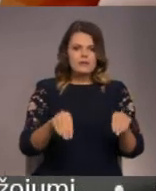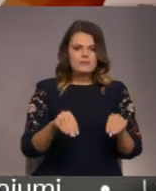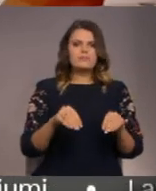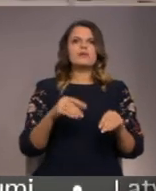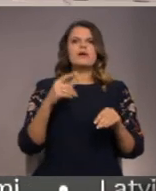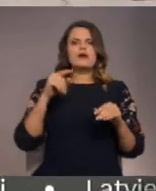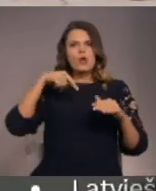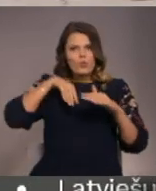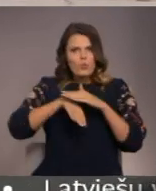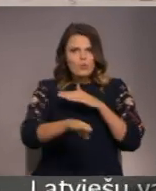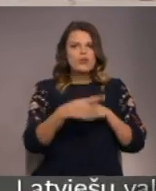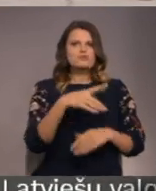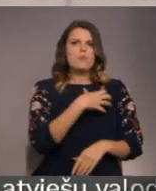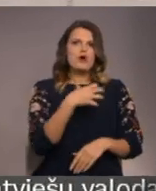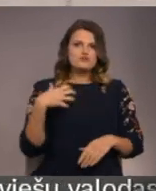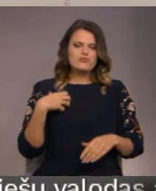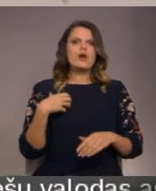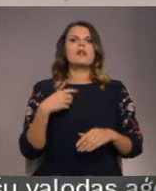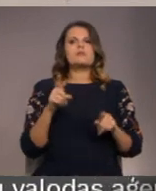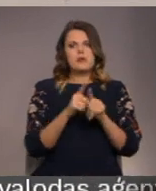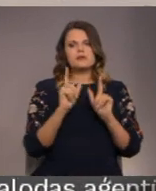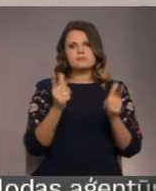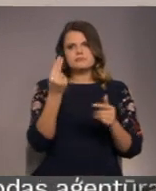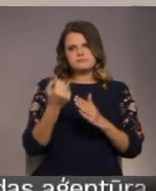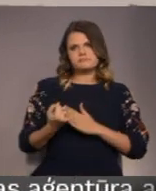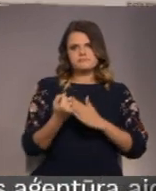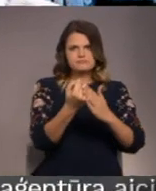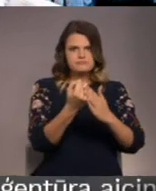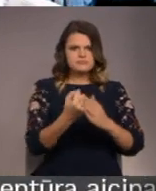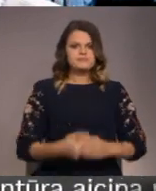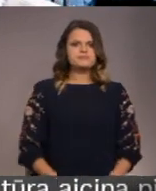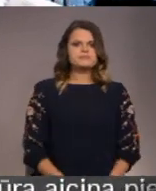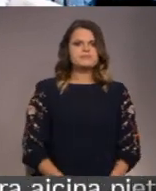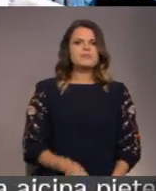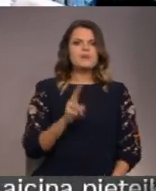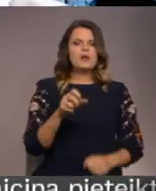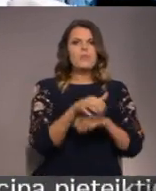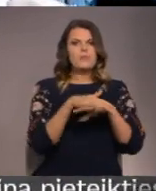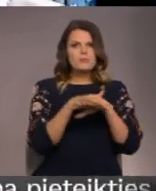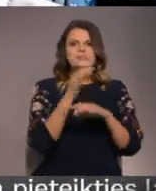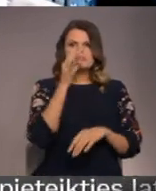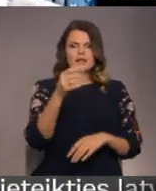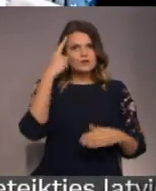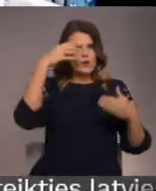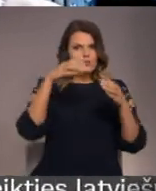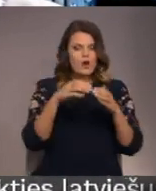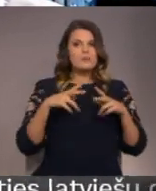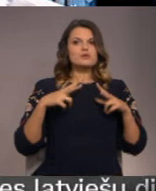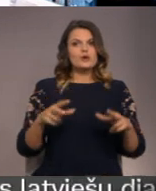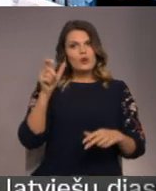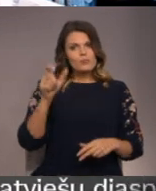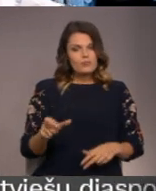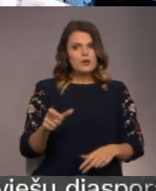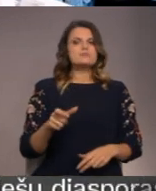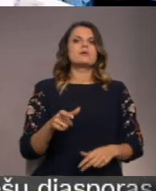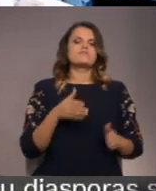pārvads vai tunelis, ko pašvaldība būtu gatava arī finansiāli atbalstīt. Kā ir publiski paudzis domas priekšsēdētājs, tad domas no